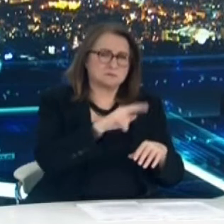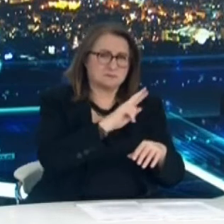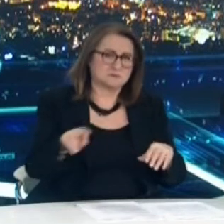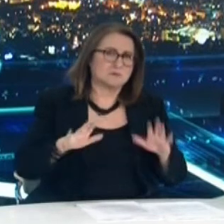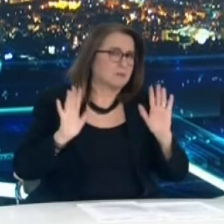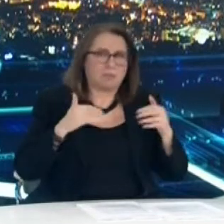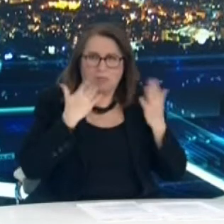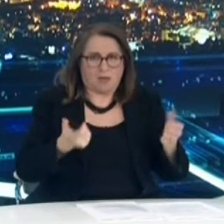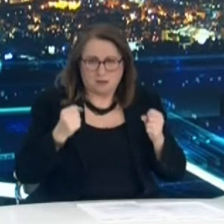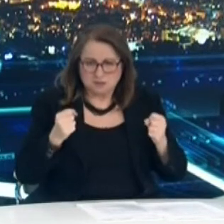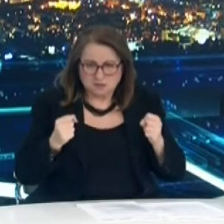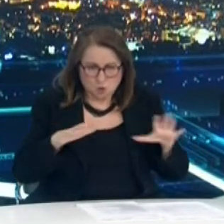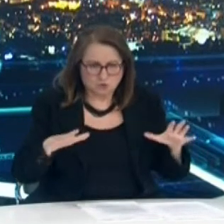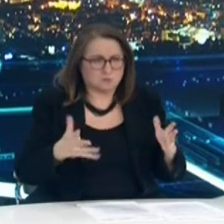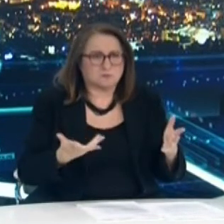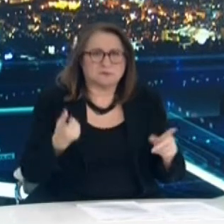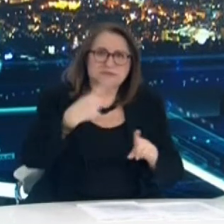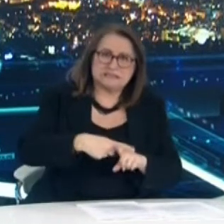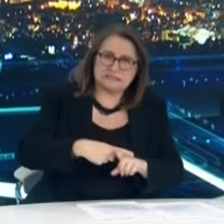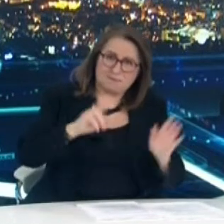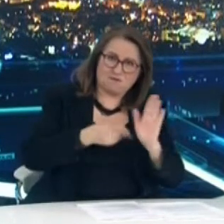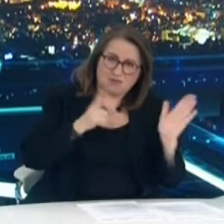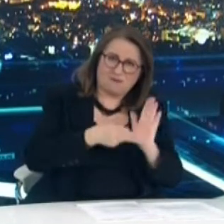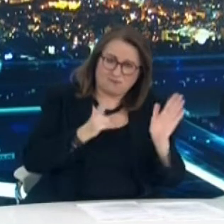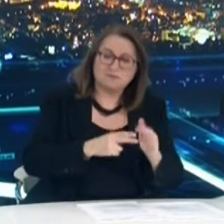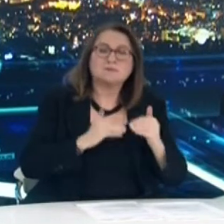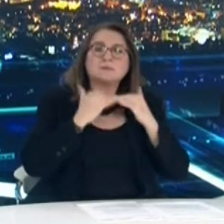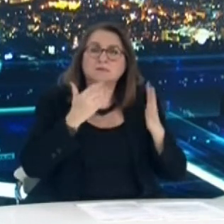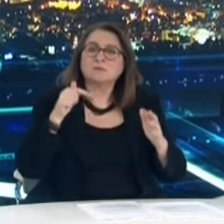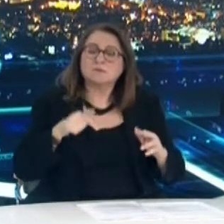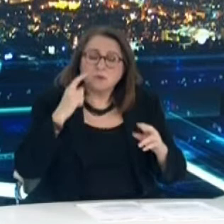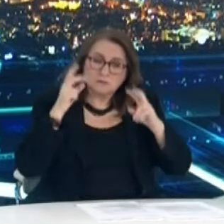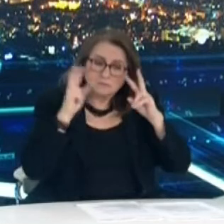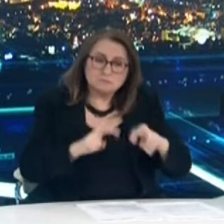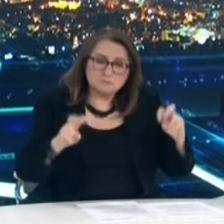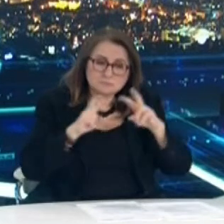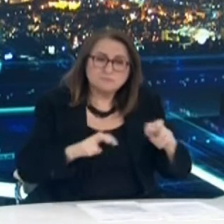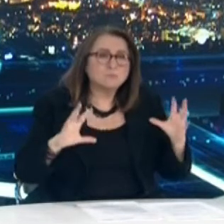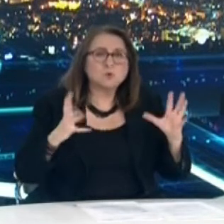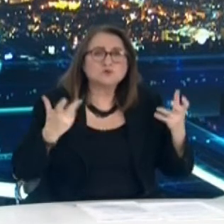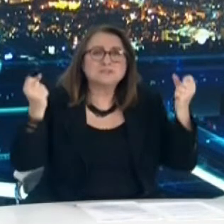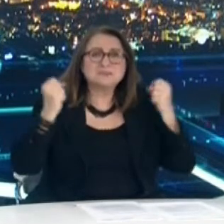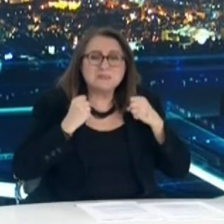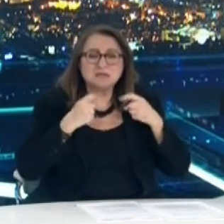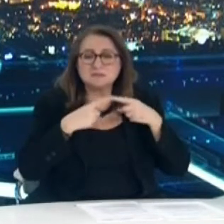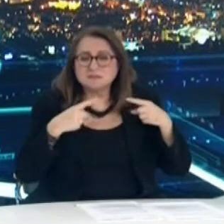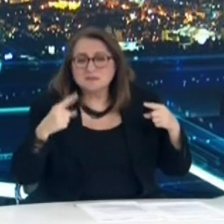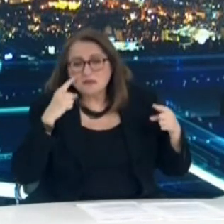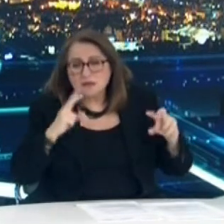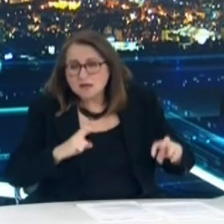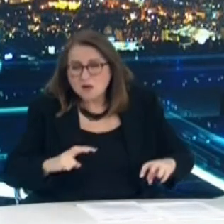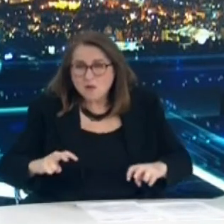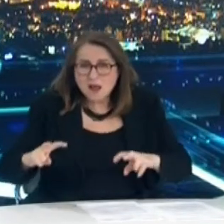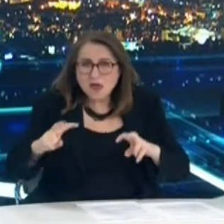εξελίξεις, εξετάζουμε τα δεδομένα. Ενημερωνόμαστε διαρκώς για την πορεία των ελέγχων και της αποκατάστασης των ζημιών στην ευρύτερη περιοχή και είμαστε σε